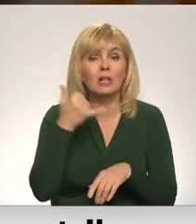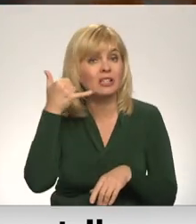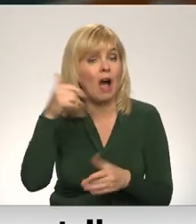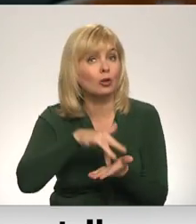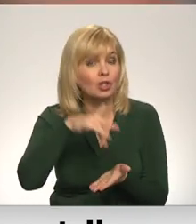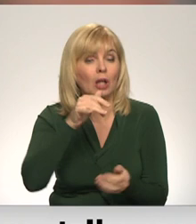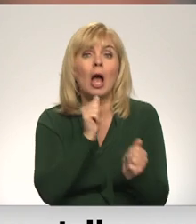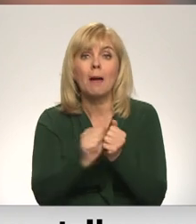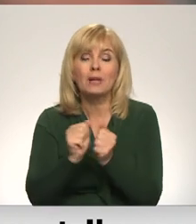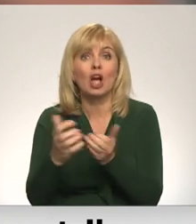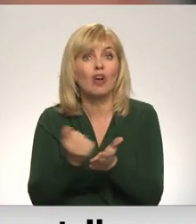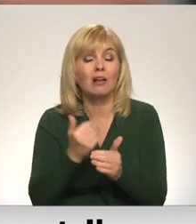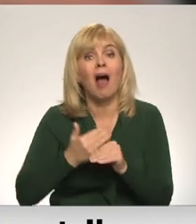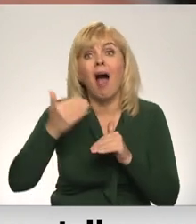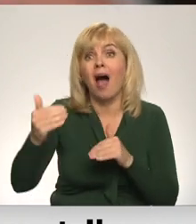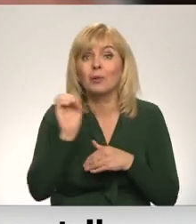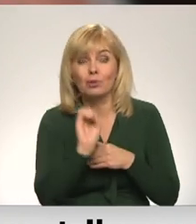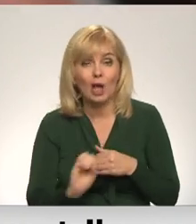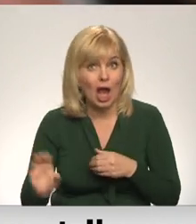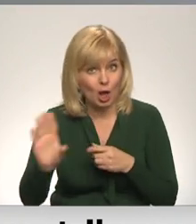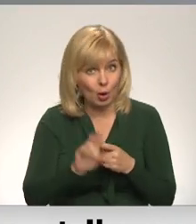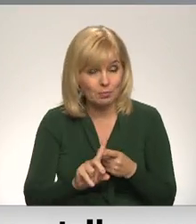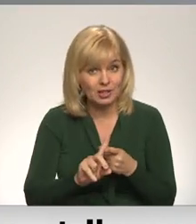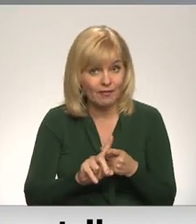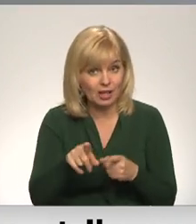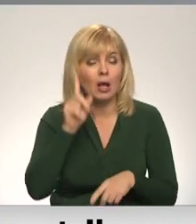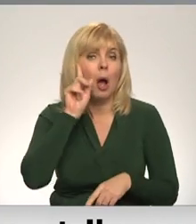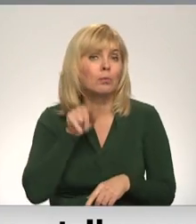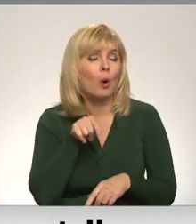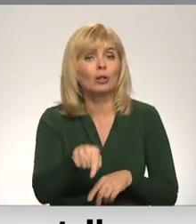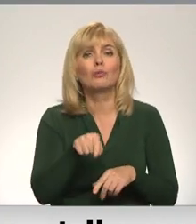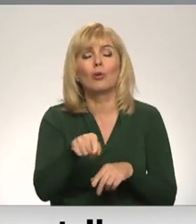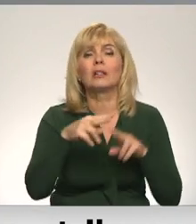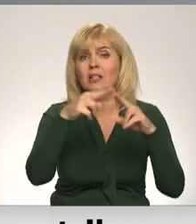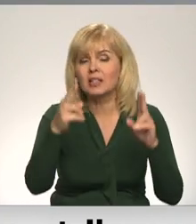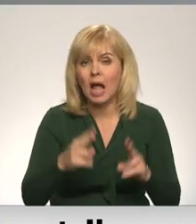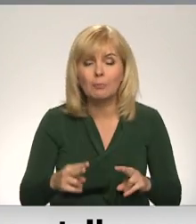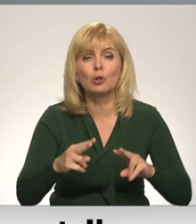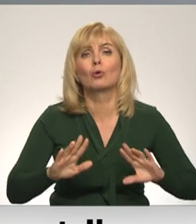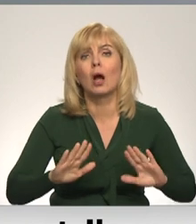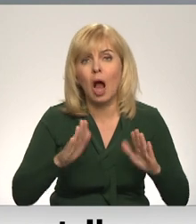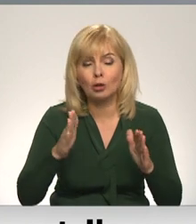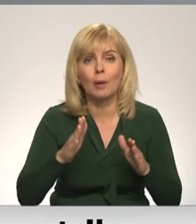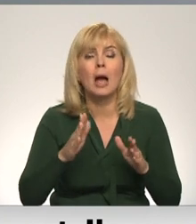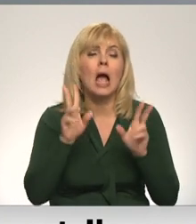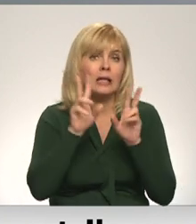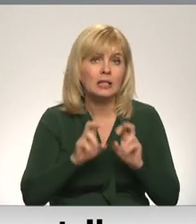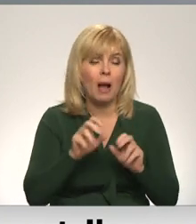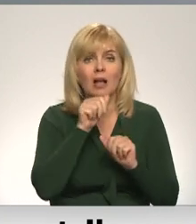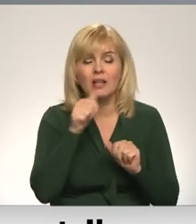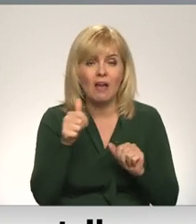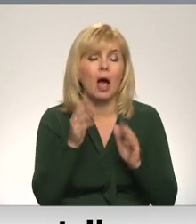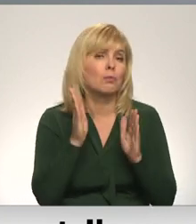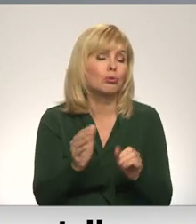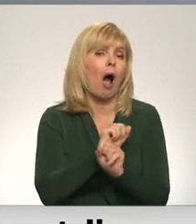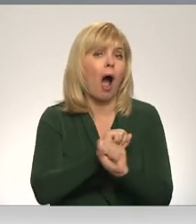centri bieži atrodas ārpus Eiropas Savienības. Protams, šādos starptautiskos gadījumos izmeklēšana nevar būt